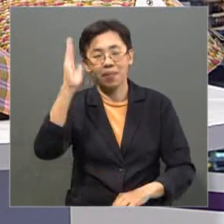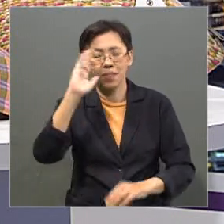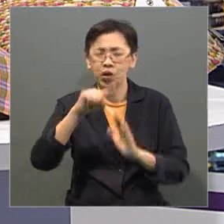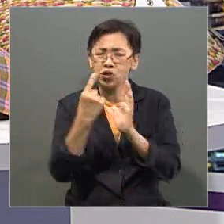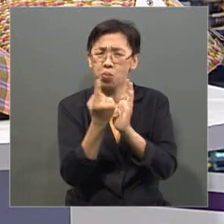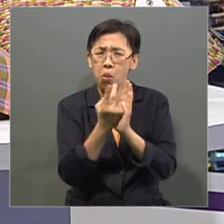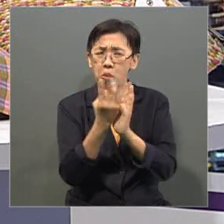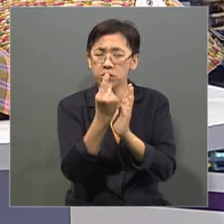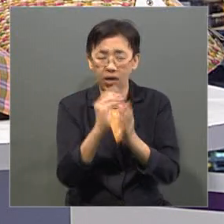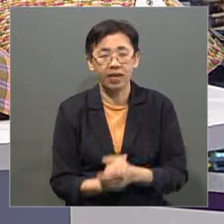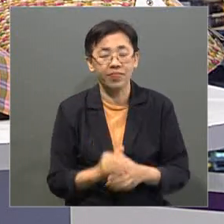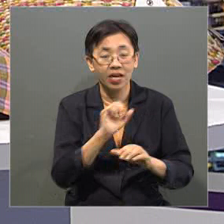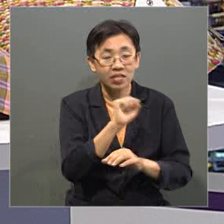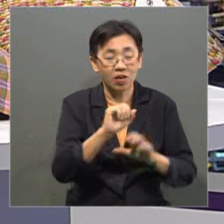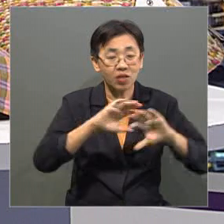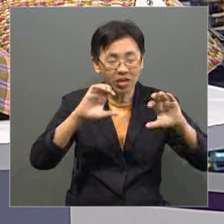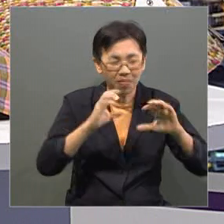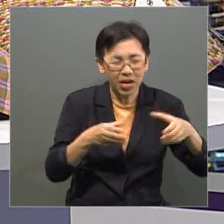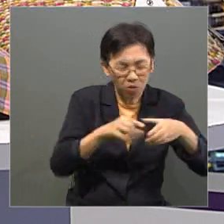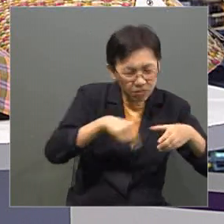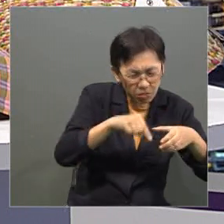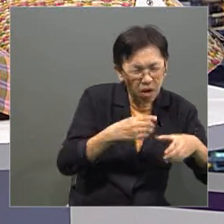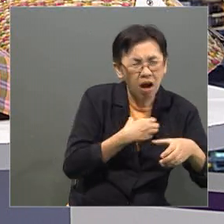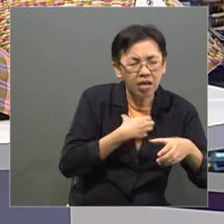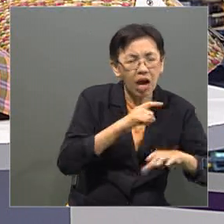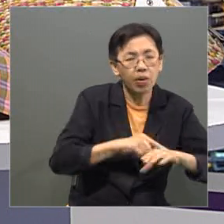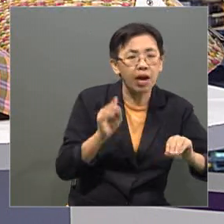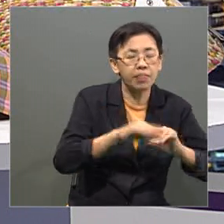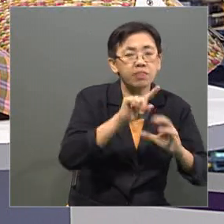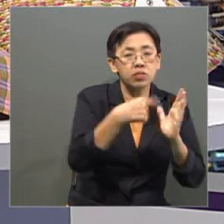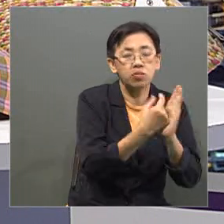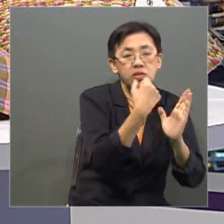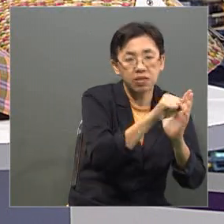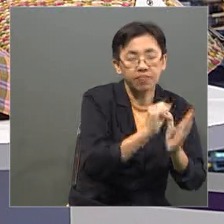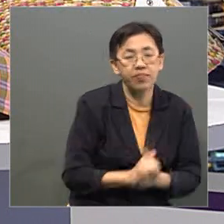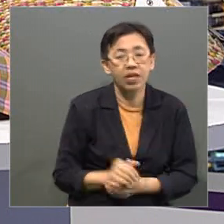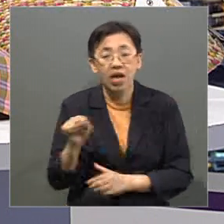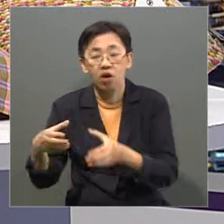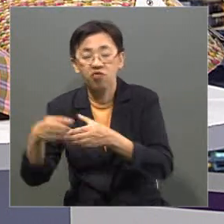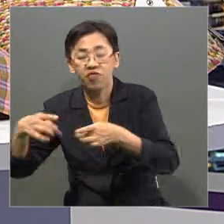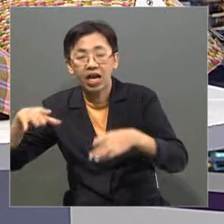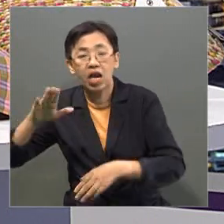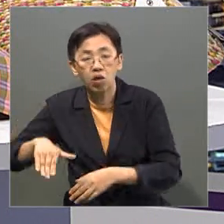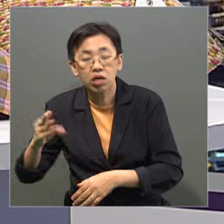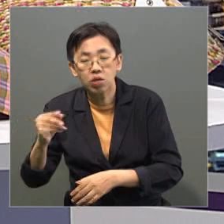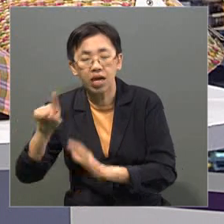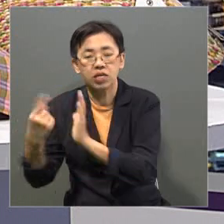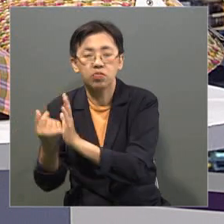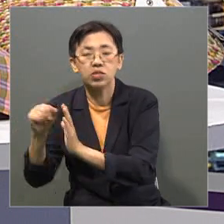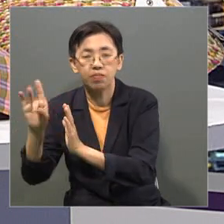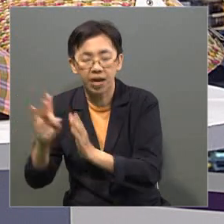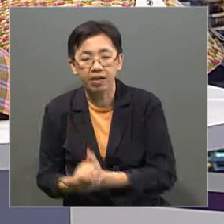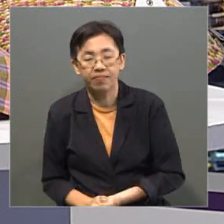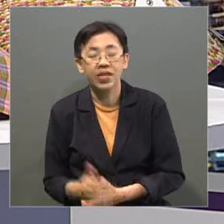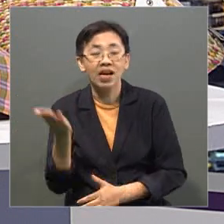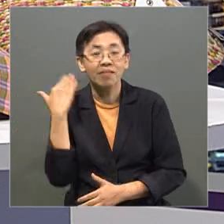คือทางวิปรัฐบาลเนี่ยจะมีการขอเวลาเพิ่มนะครับเป็น10ชั่วโมงแล้วก็จะมีการไปลดของฝ่ายค้านเหลือ18ชั่วโมงนะครับจ